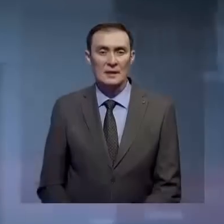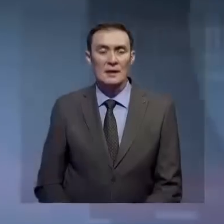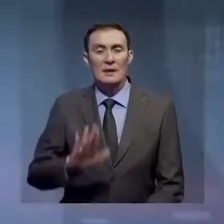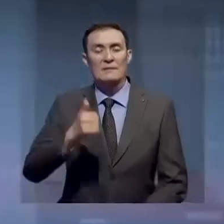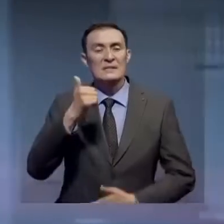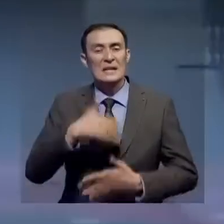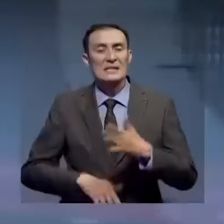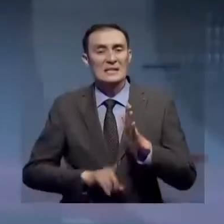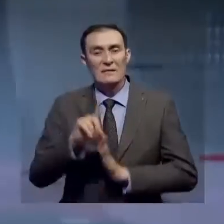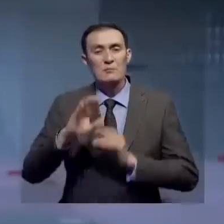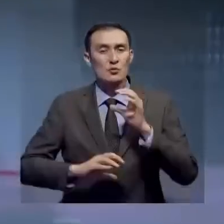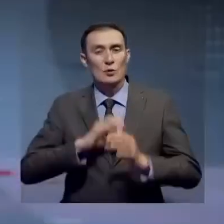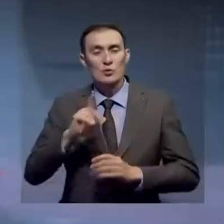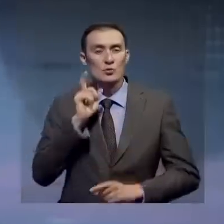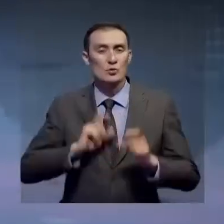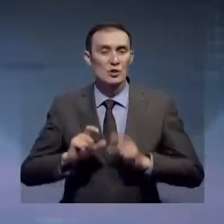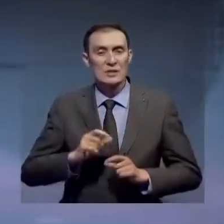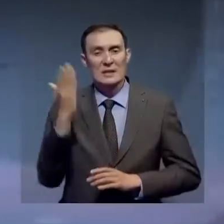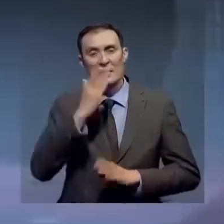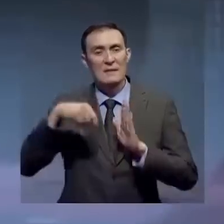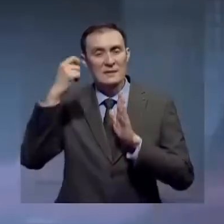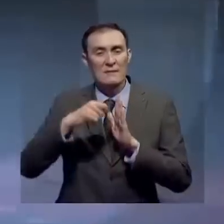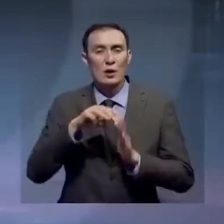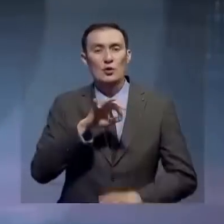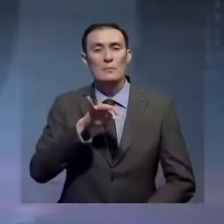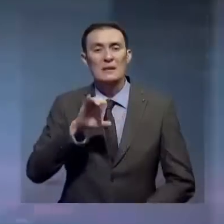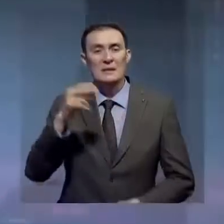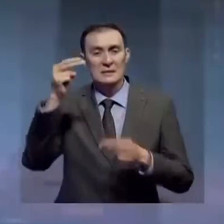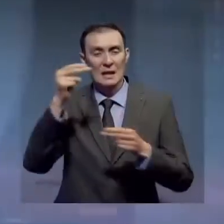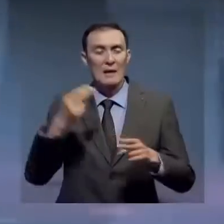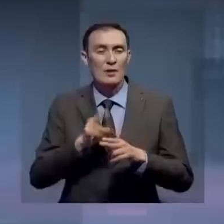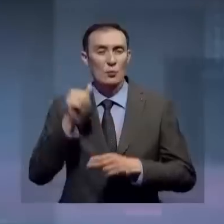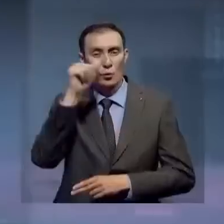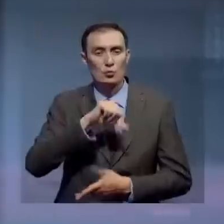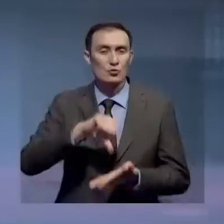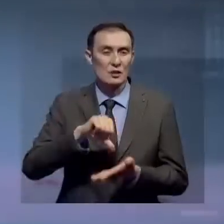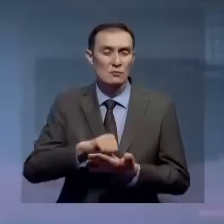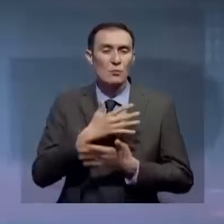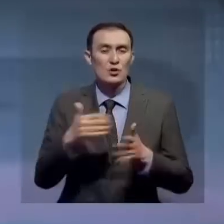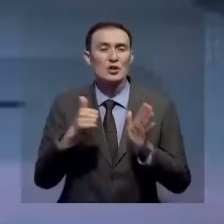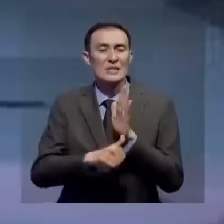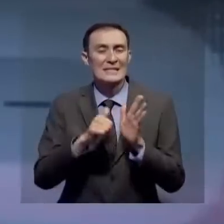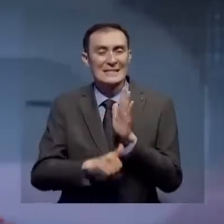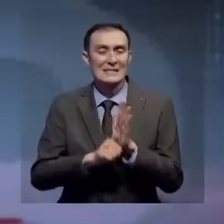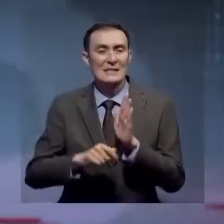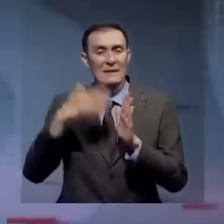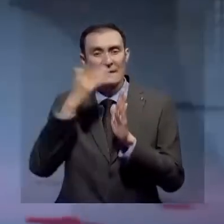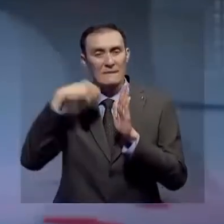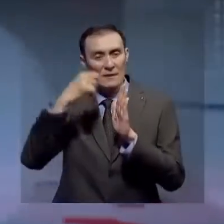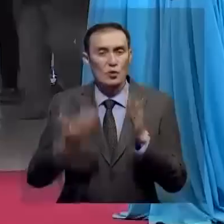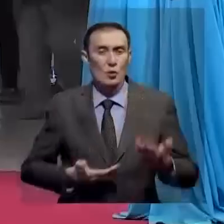В столице стартовал международный студенческий кинофестиваль «Тамерис». В этом году в нем участвуют свыше 60